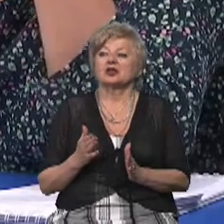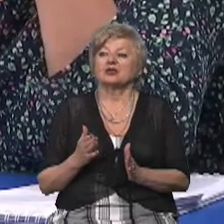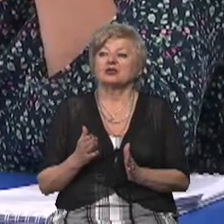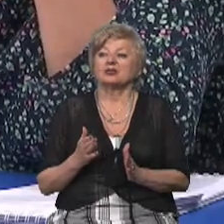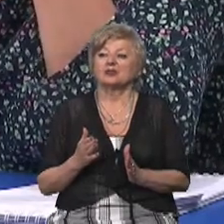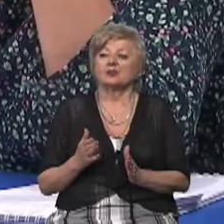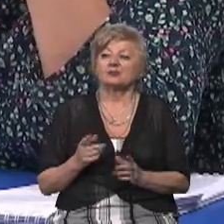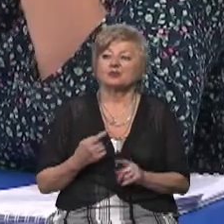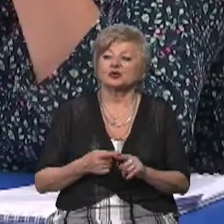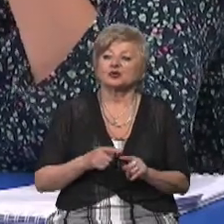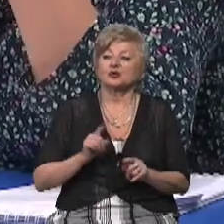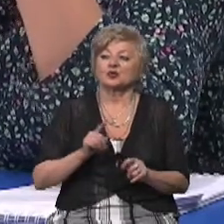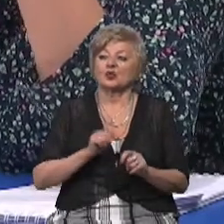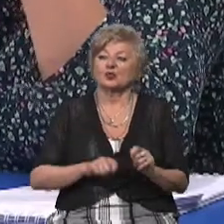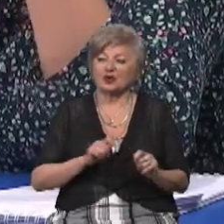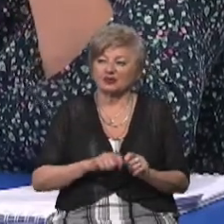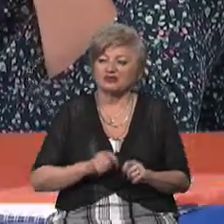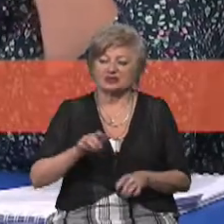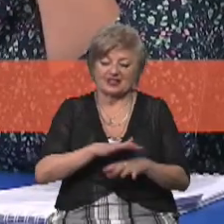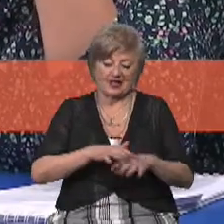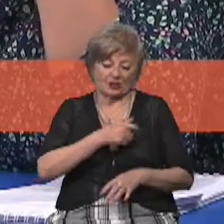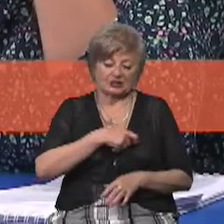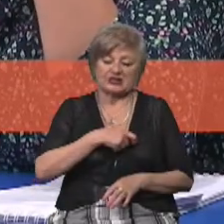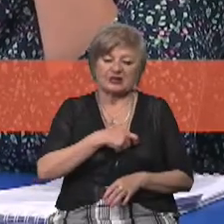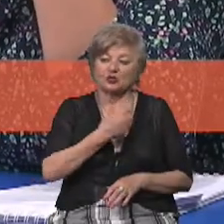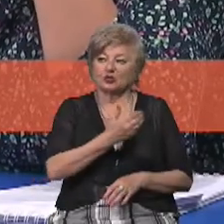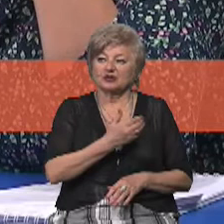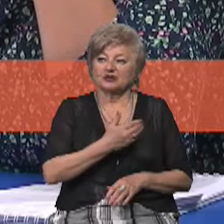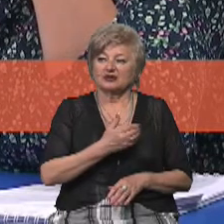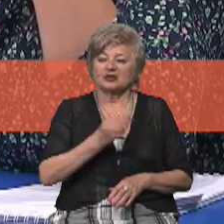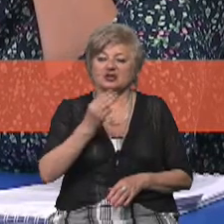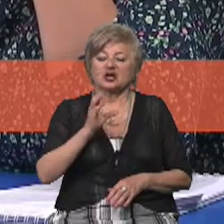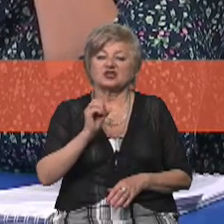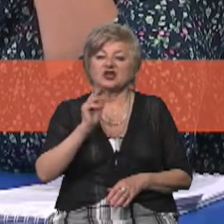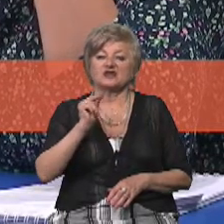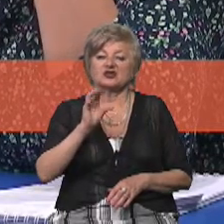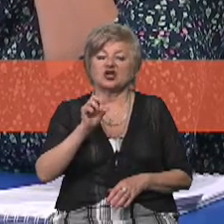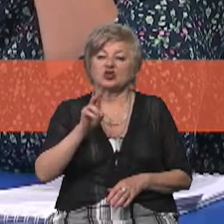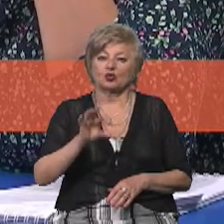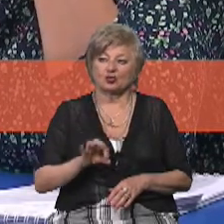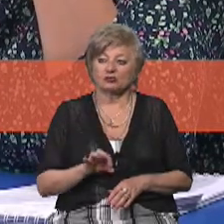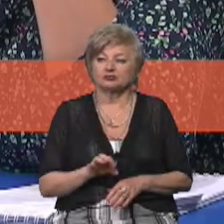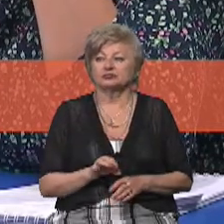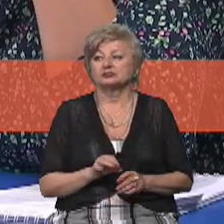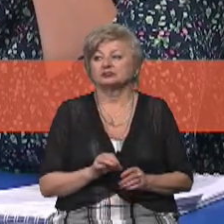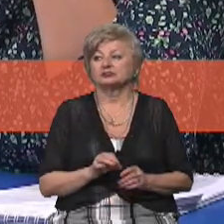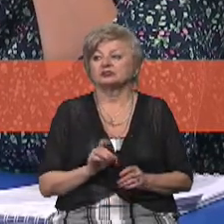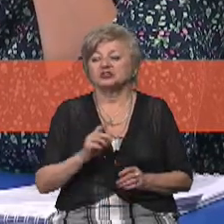завдяки модератору, ага, народному депутату, ага, Євгенію Шевченку та